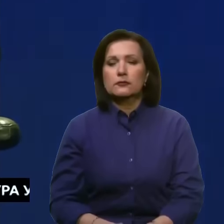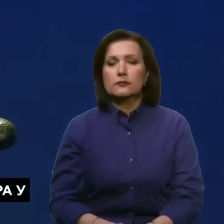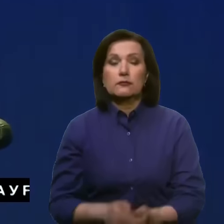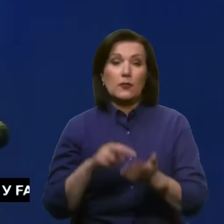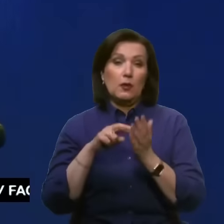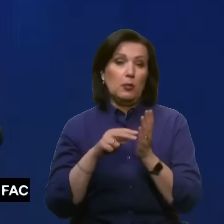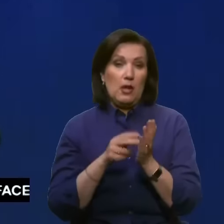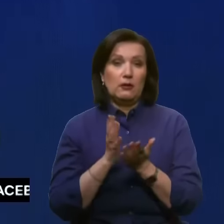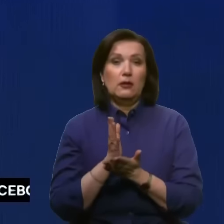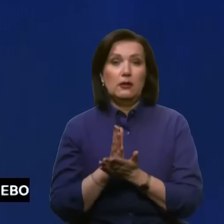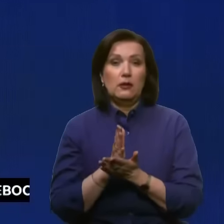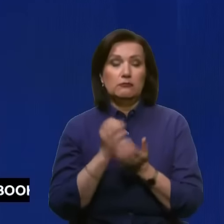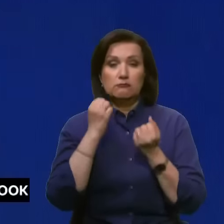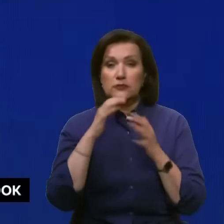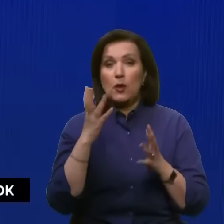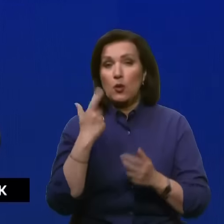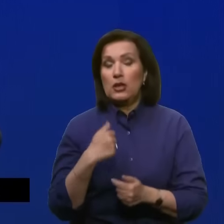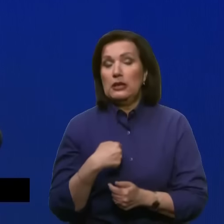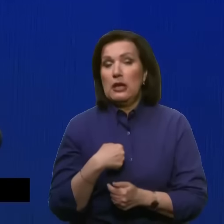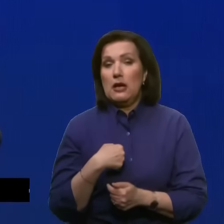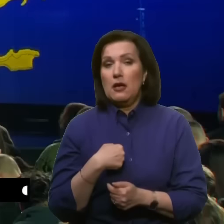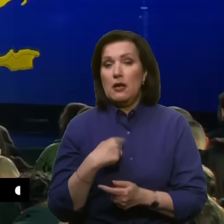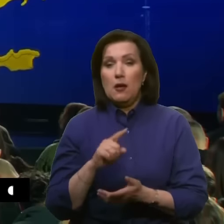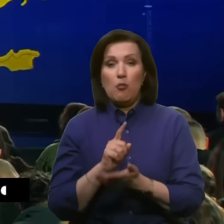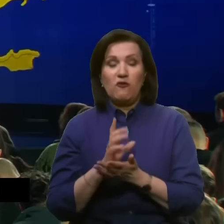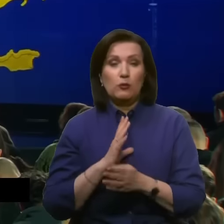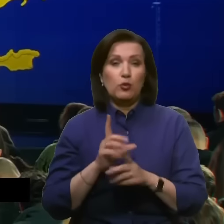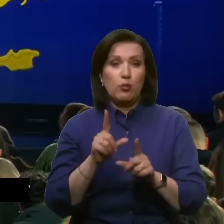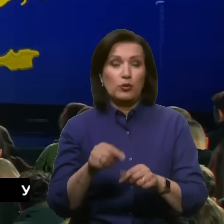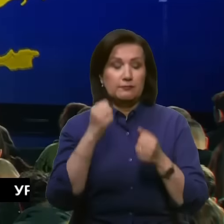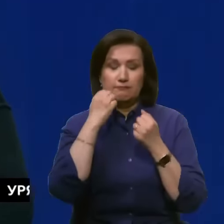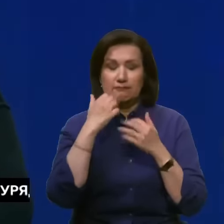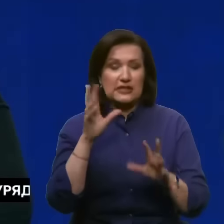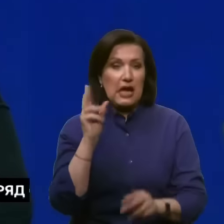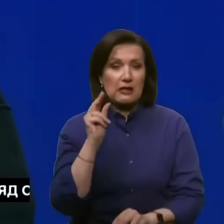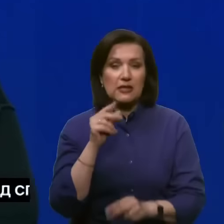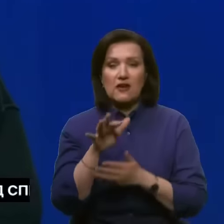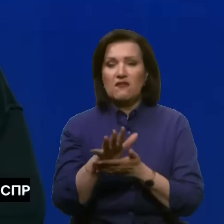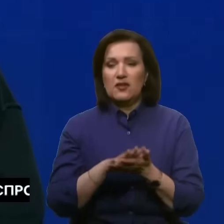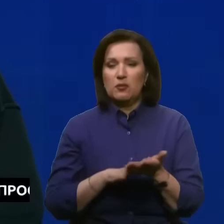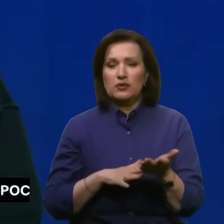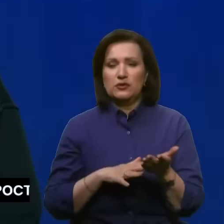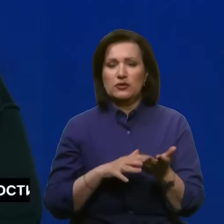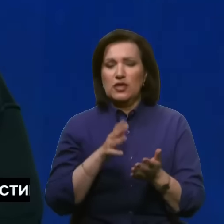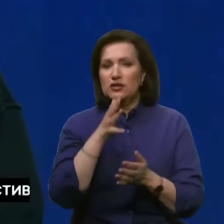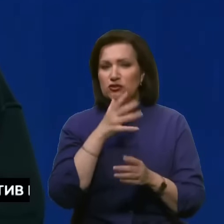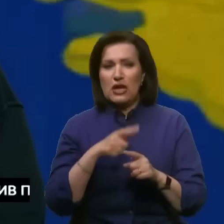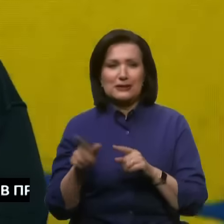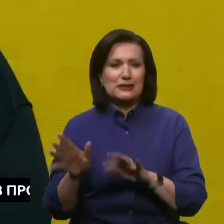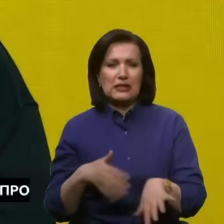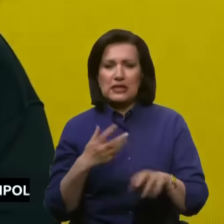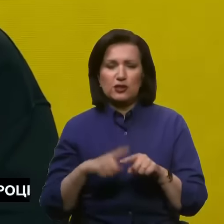Плани є. Не пам'ятаю, коли я повинен був поїхати, вже не пам'ятаю дати. Вибачте, йде час дуже